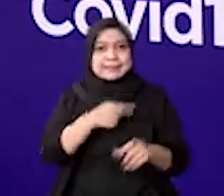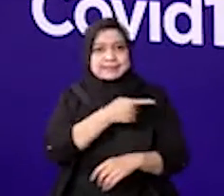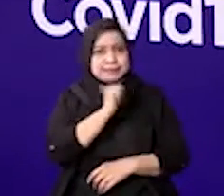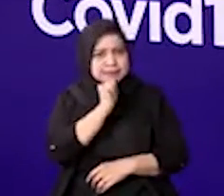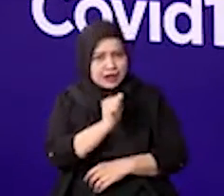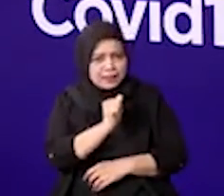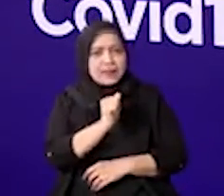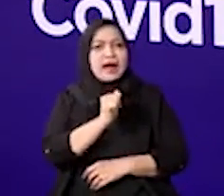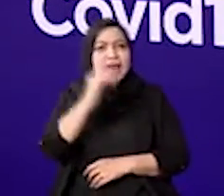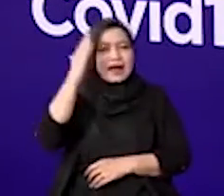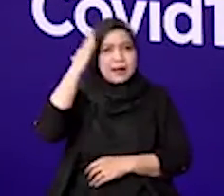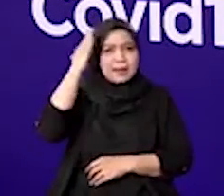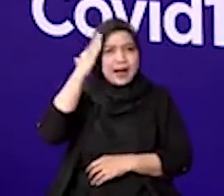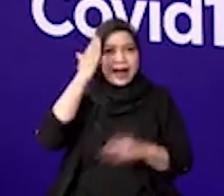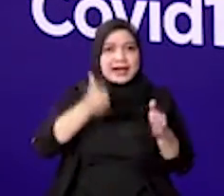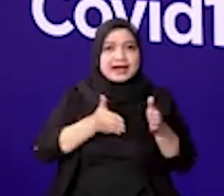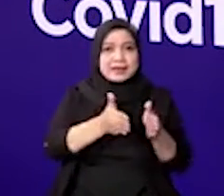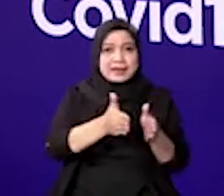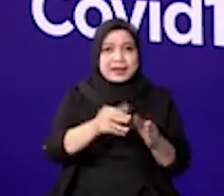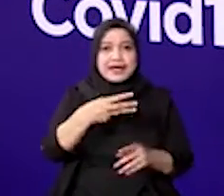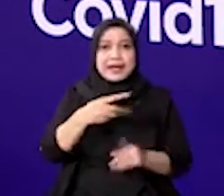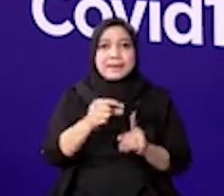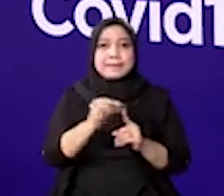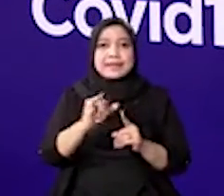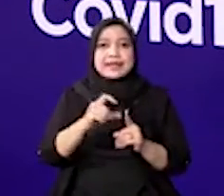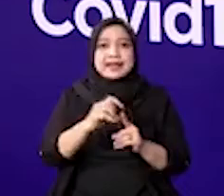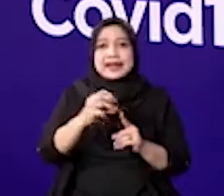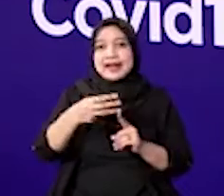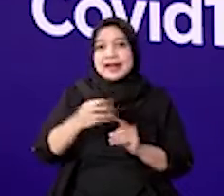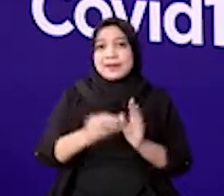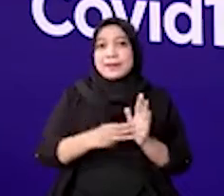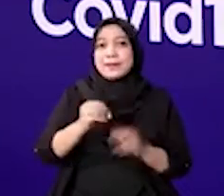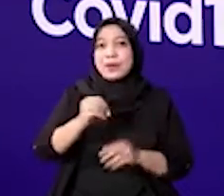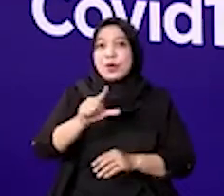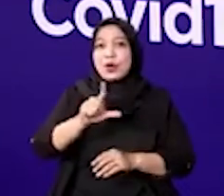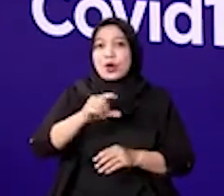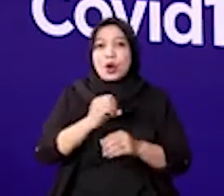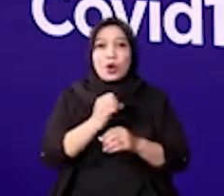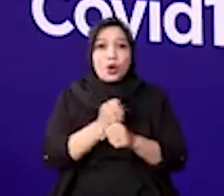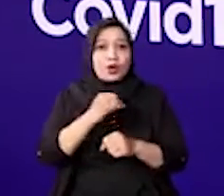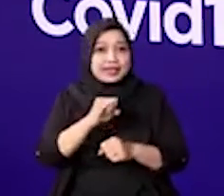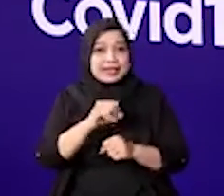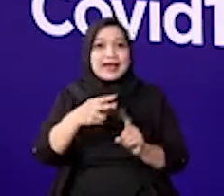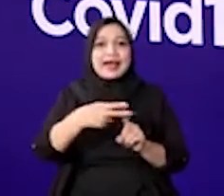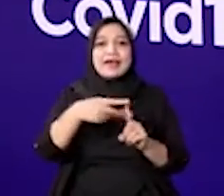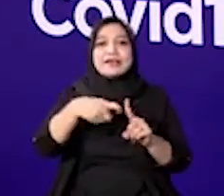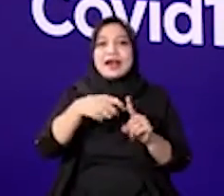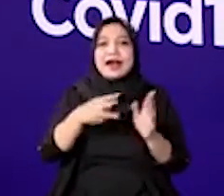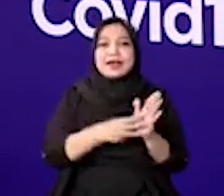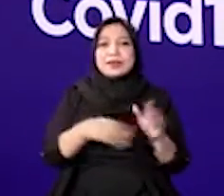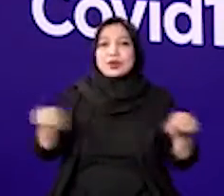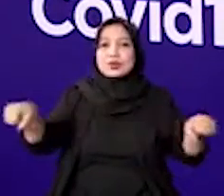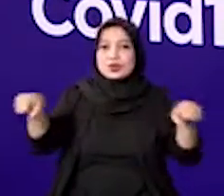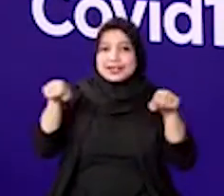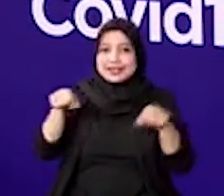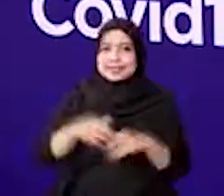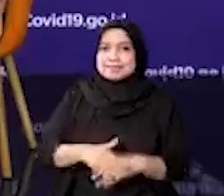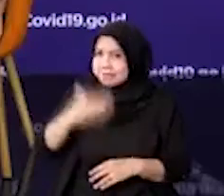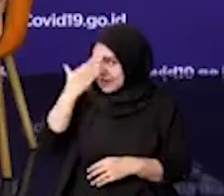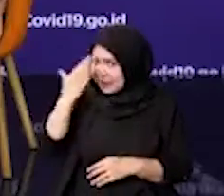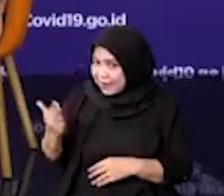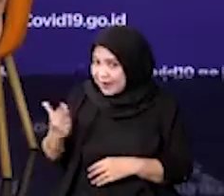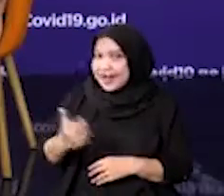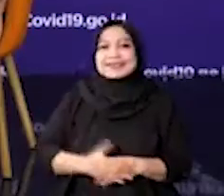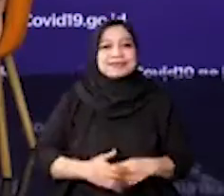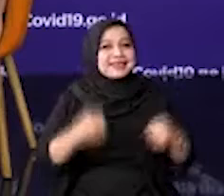adalah ketua Departemen epidemiologi FKM UI selamat siang Apa kabar Dr Yunis sehat ya